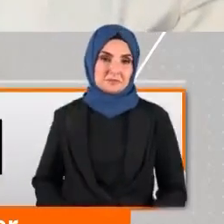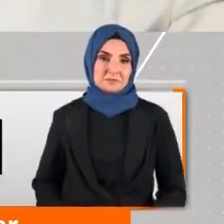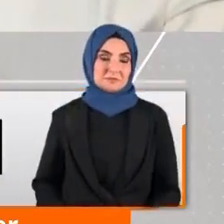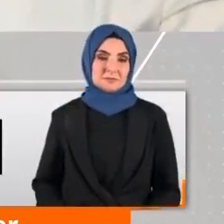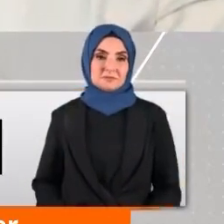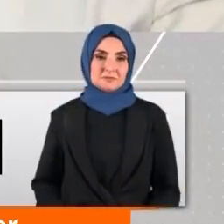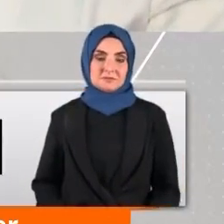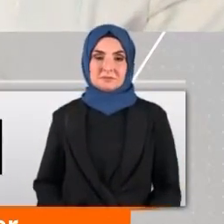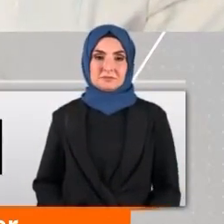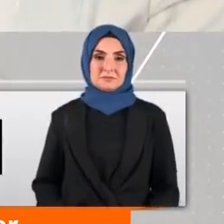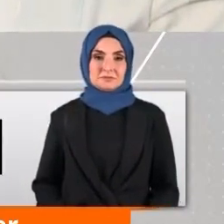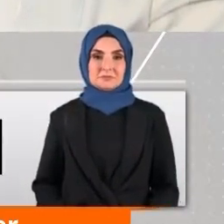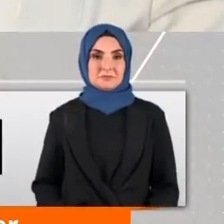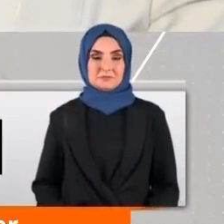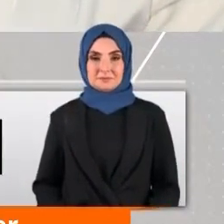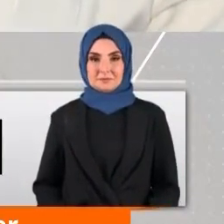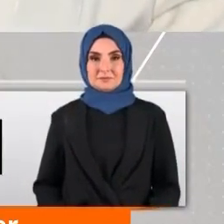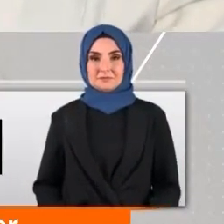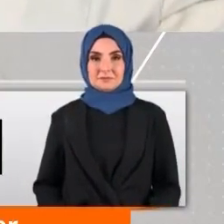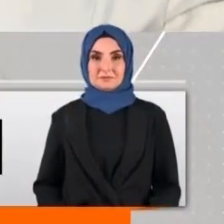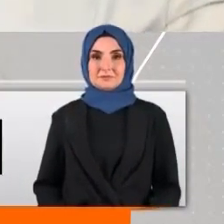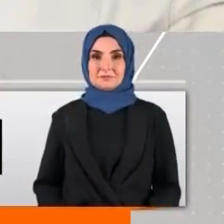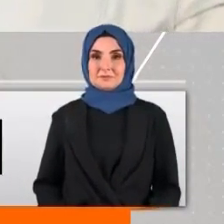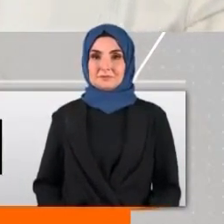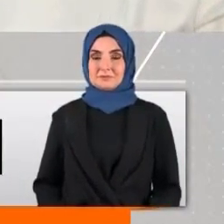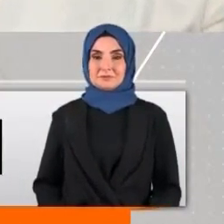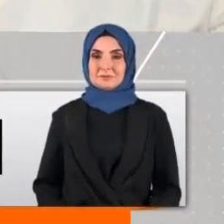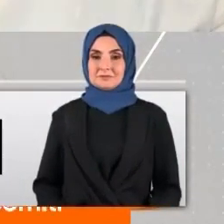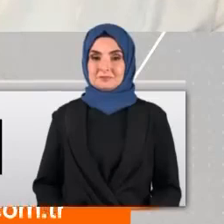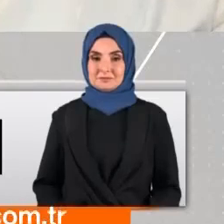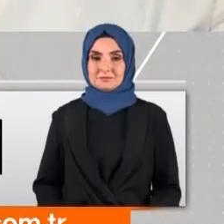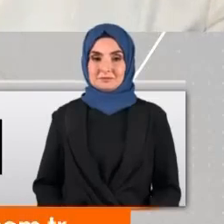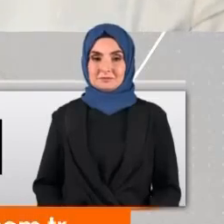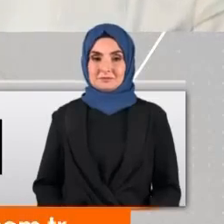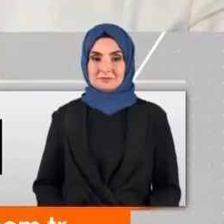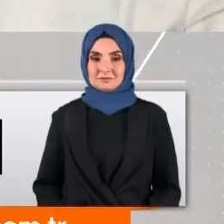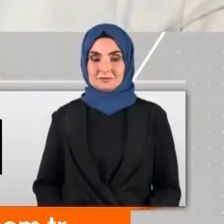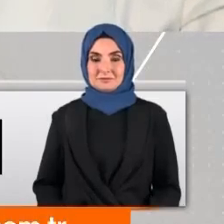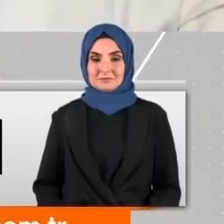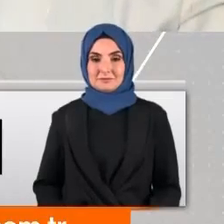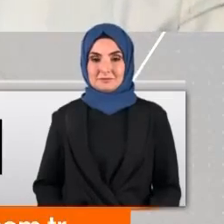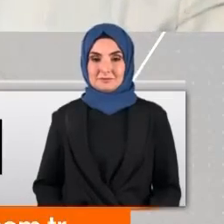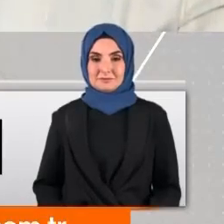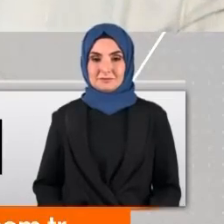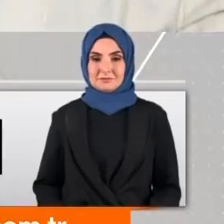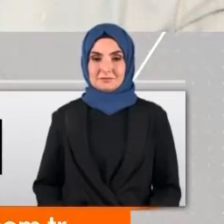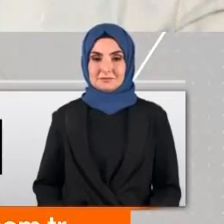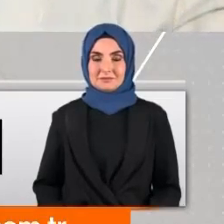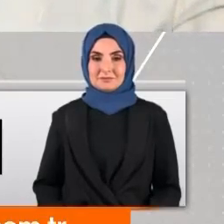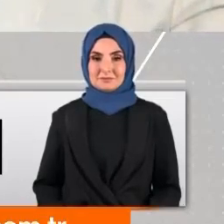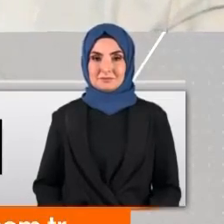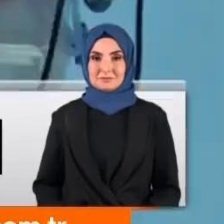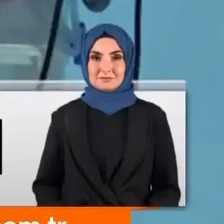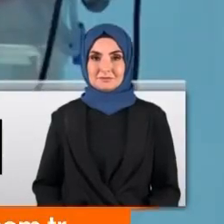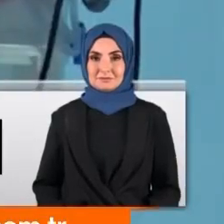ünitesinde ciddi akciğer problemleri sebebiyle gerekli olan tüm tedavileri almasına rağmen maalesef takibi esnasında sıkıntı yaşadığımız